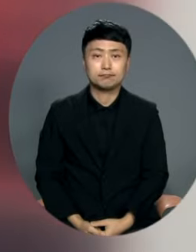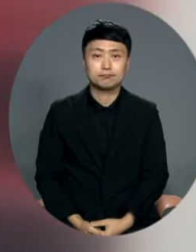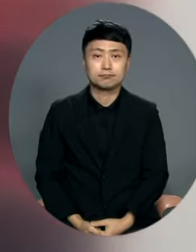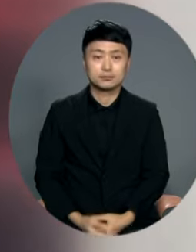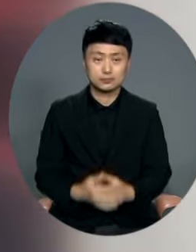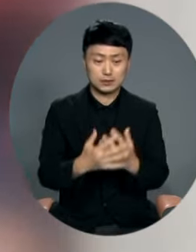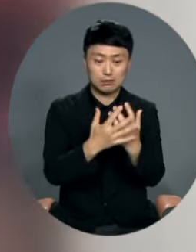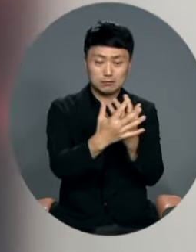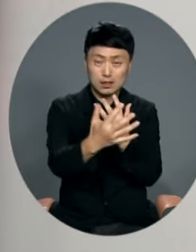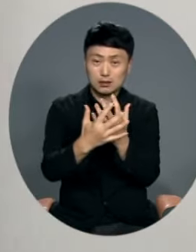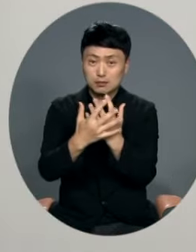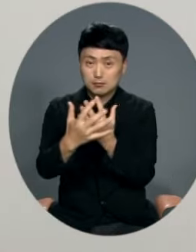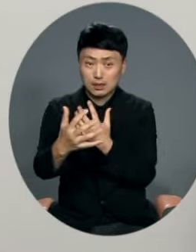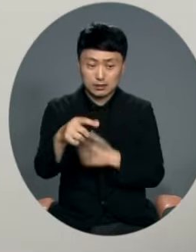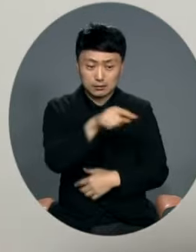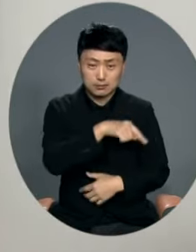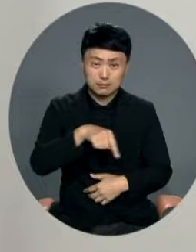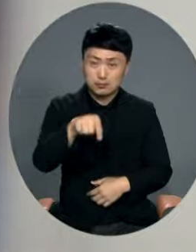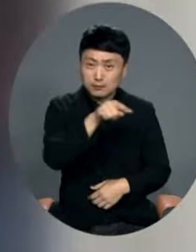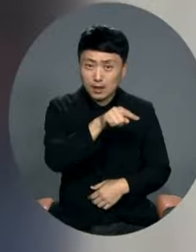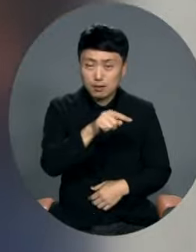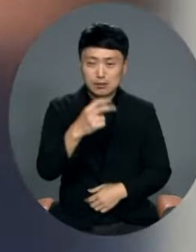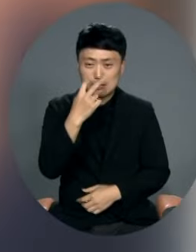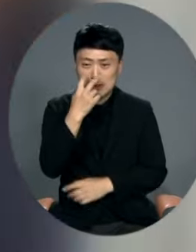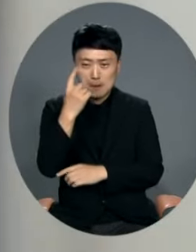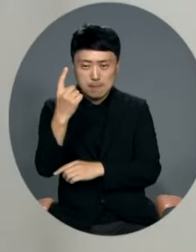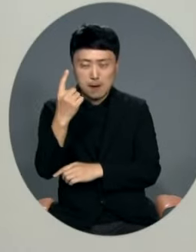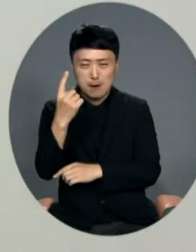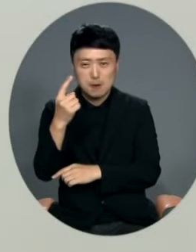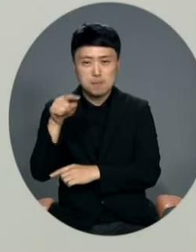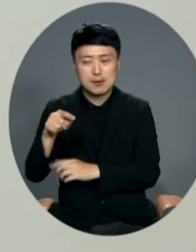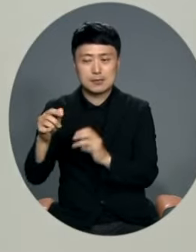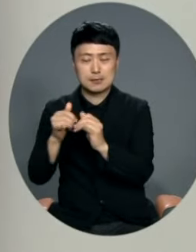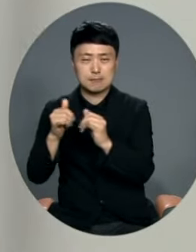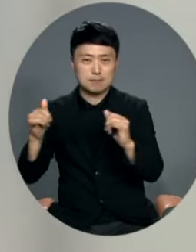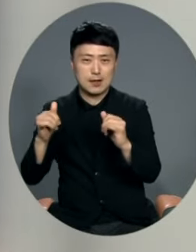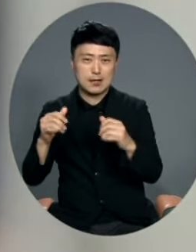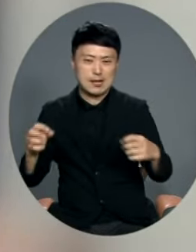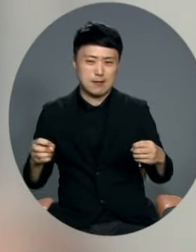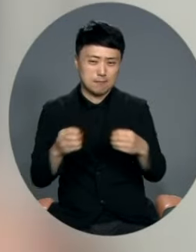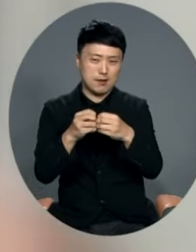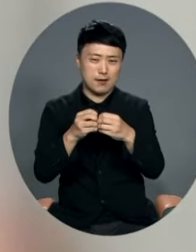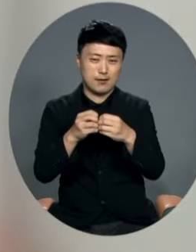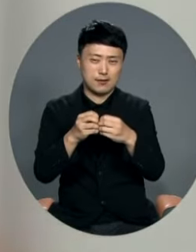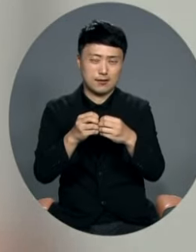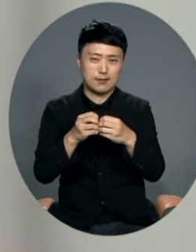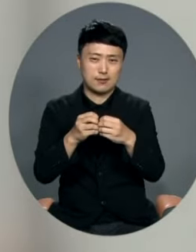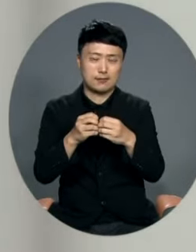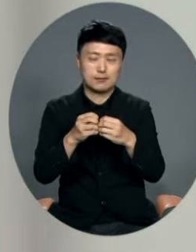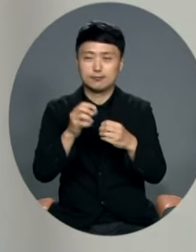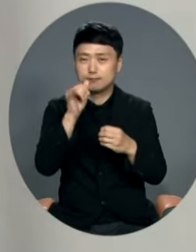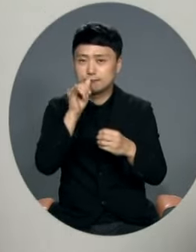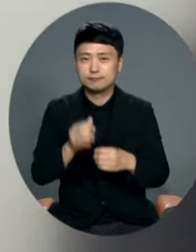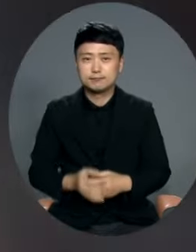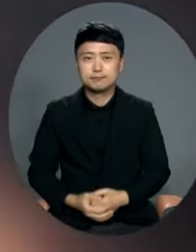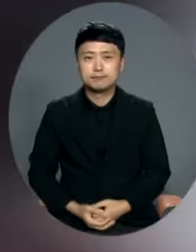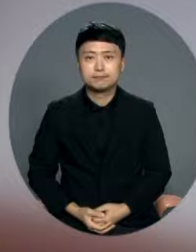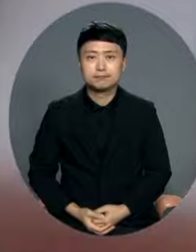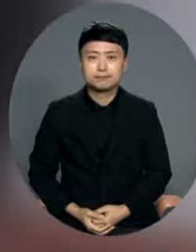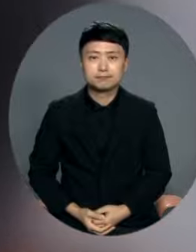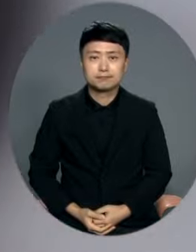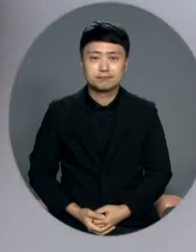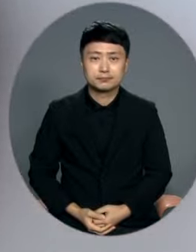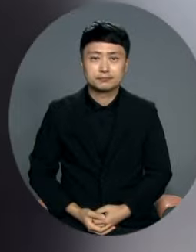주총장에 들어가려는 소액 주주들과 경비를 맡은 용역업체 직원 사이에 몸싸움이 벌어졌습니다.